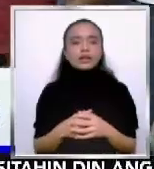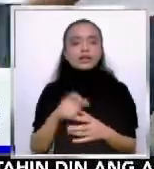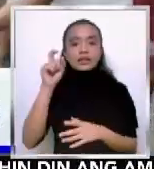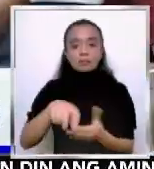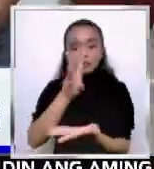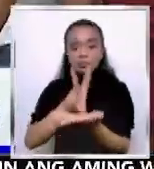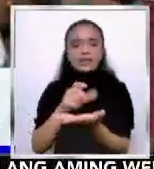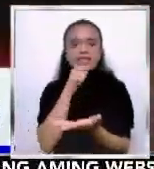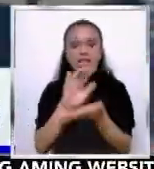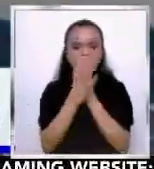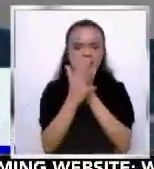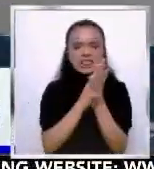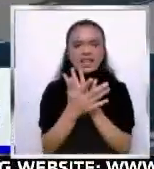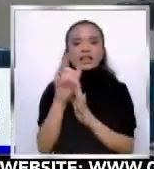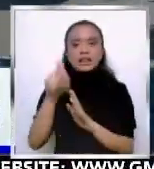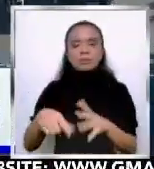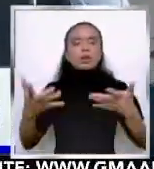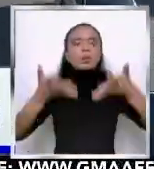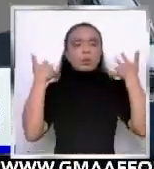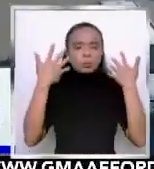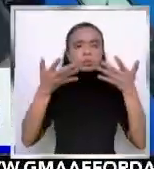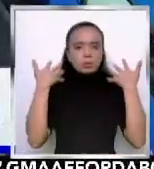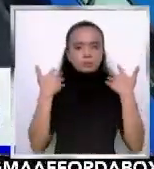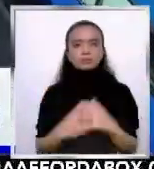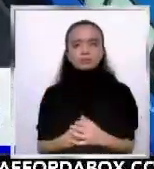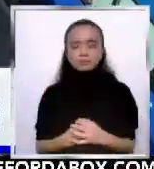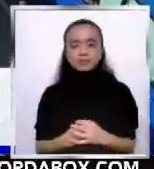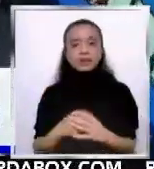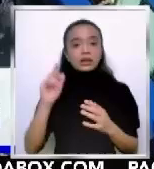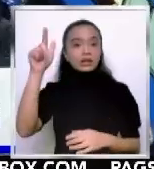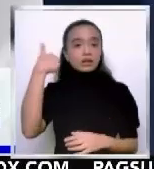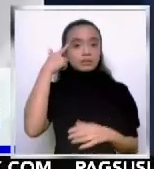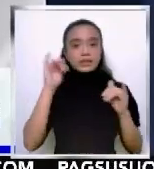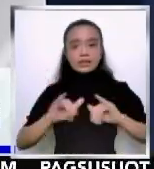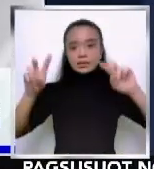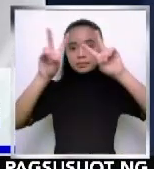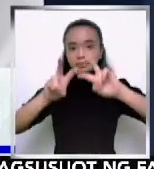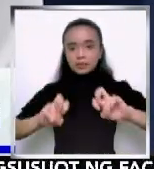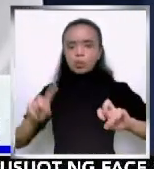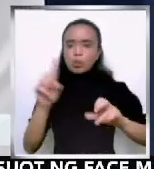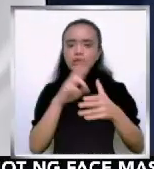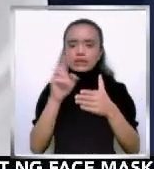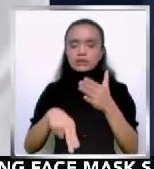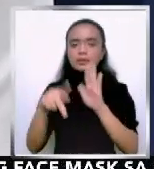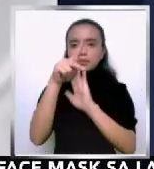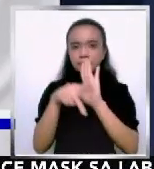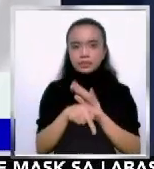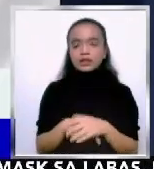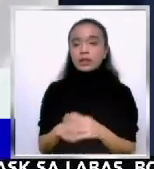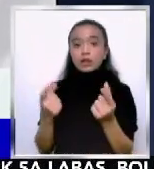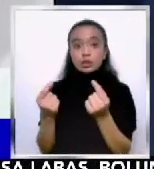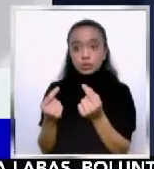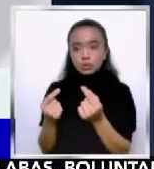tsaka maayos po ang daloy ng hangin. Patuloy ang pagsusuri ng pamahalaan sa magiging resulta ng polisiya. We're doing this in stages, in